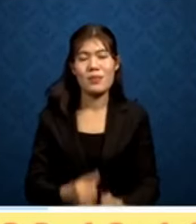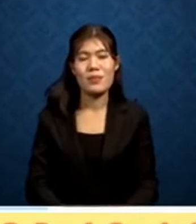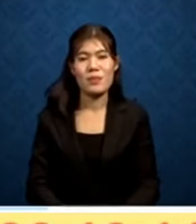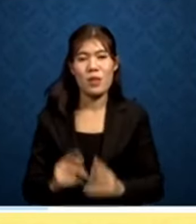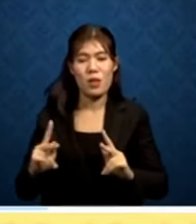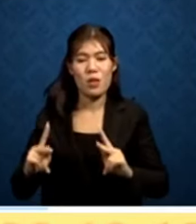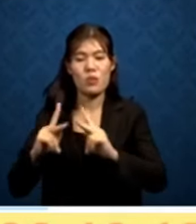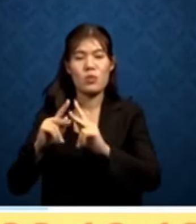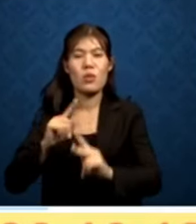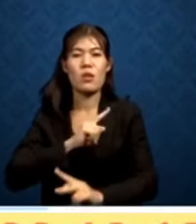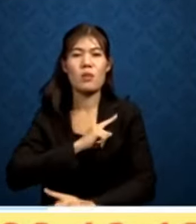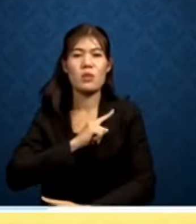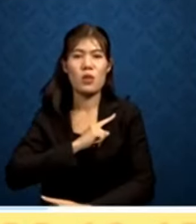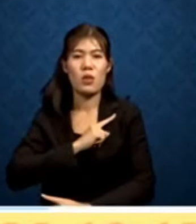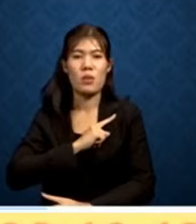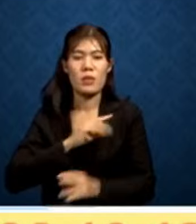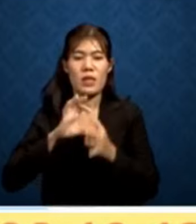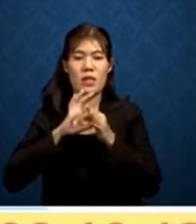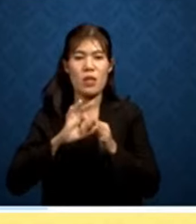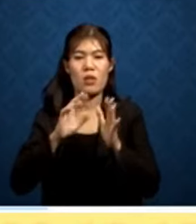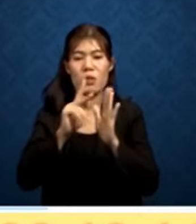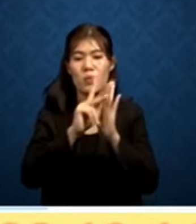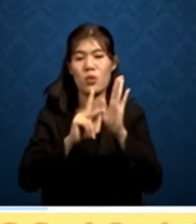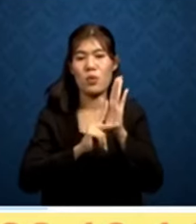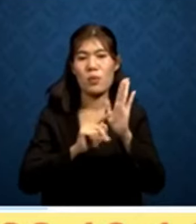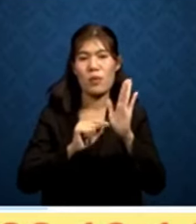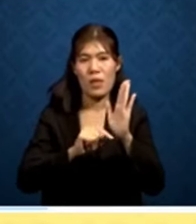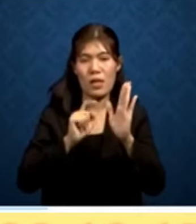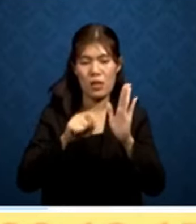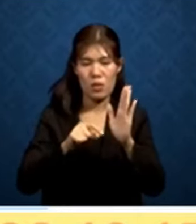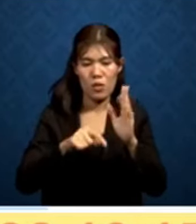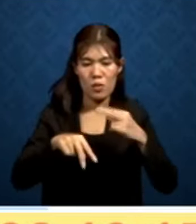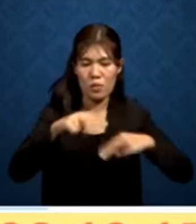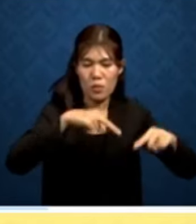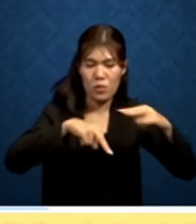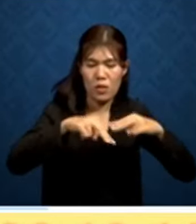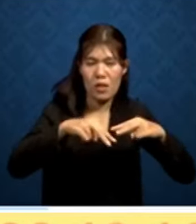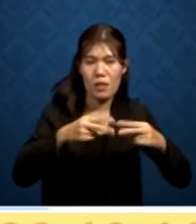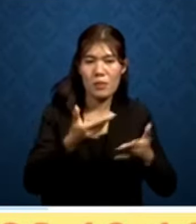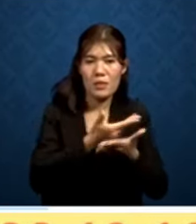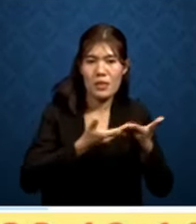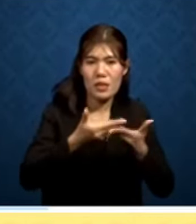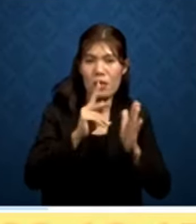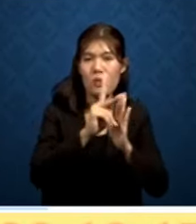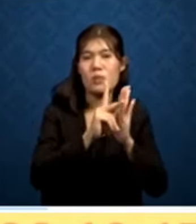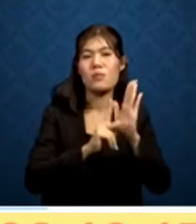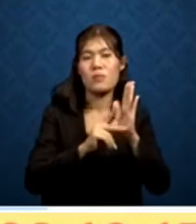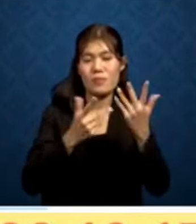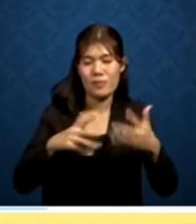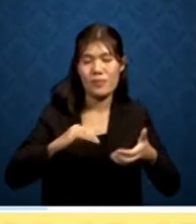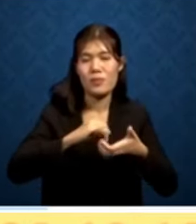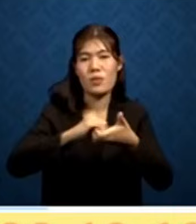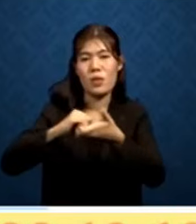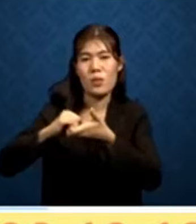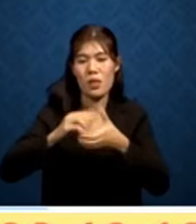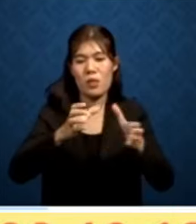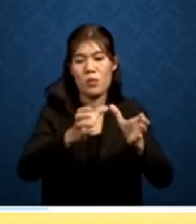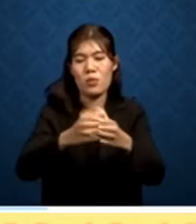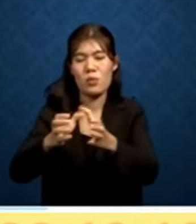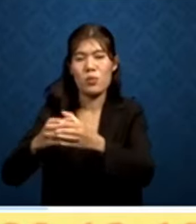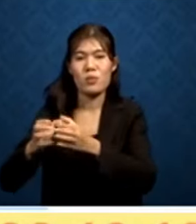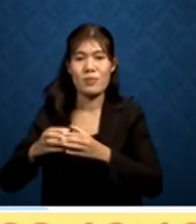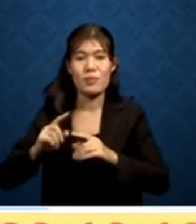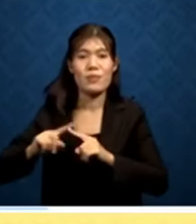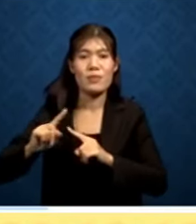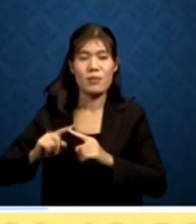ายที่เกี่วข้องก็ได้สังการในการจะทบทวนกฐหมายรวมถึงเราเองกจะทำงานรวมกันกัทกภาคส่นในการที่